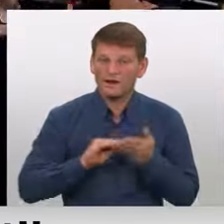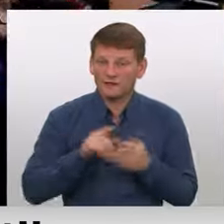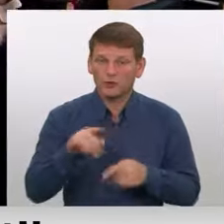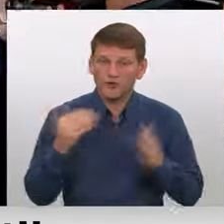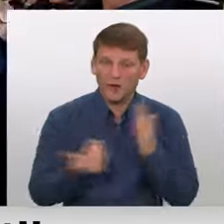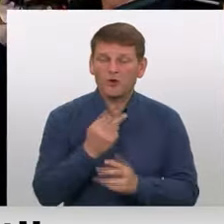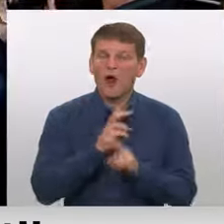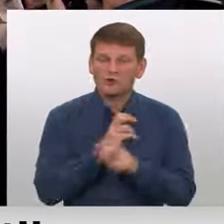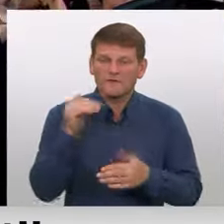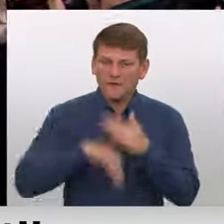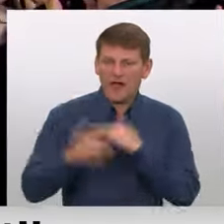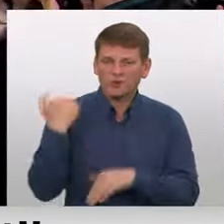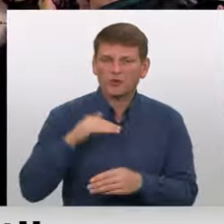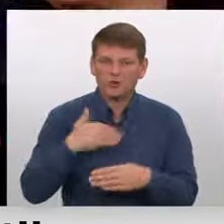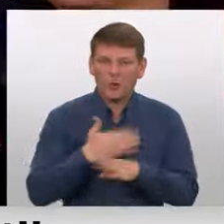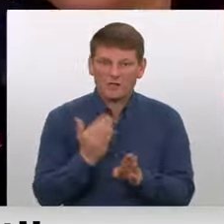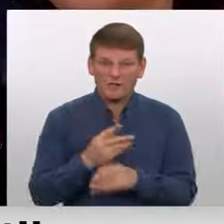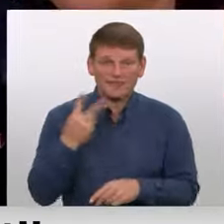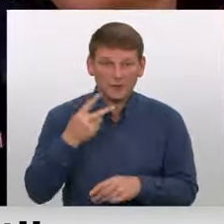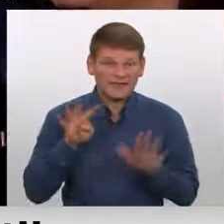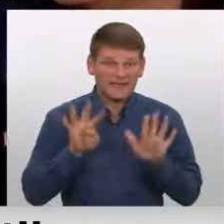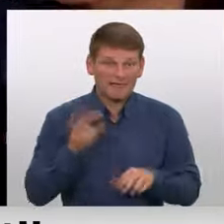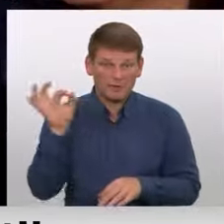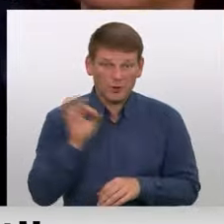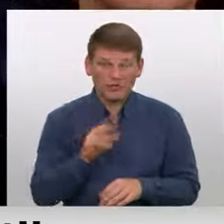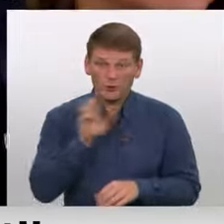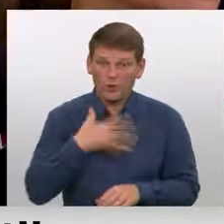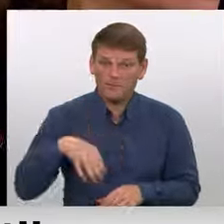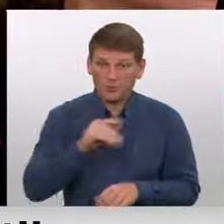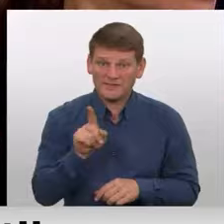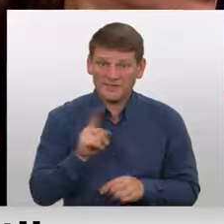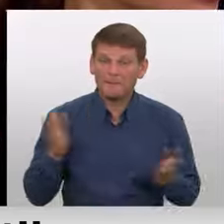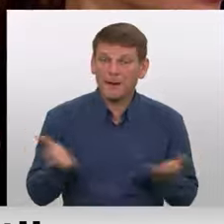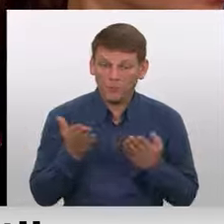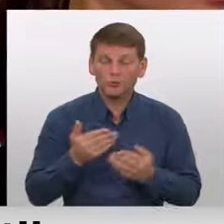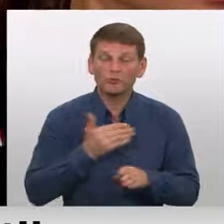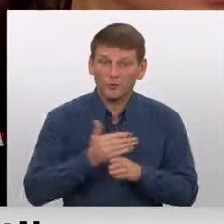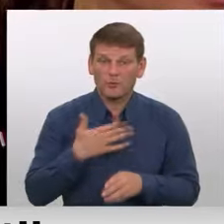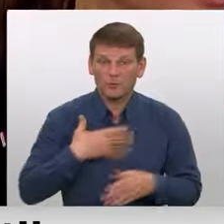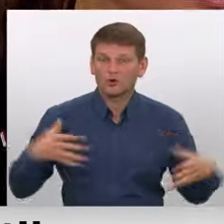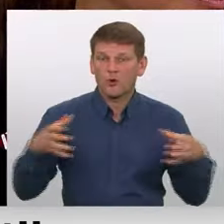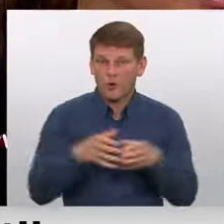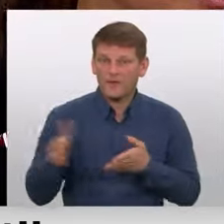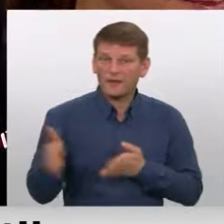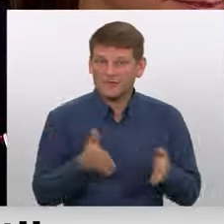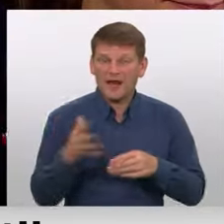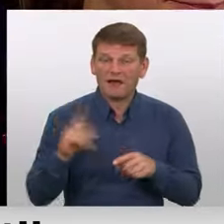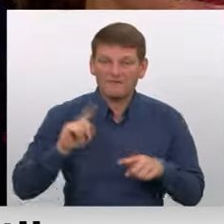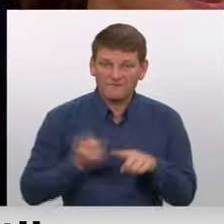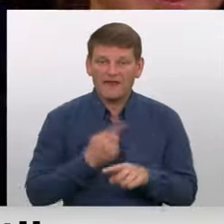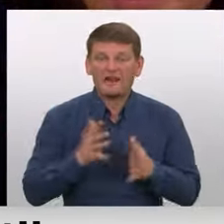jauno Austrijas vēstures nodaļu. 29% no mums ir pamudinājums turpināt mūsu kopējo ceļu ar vēl